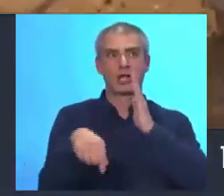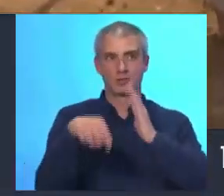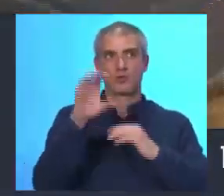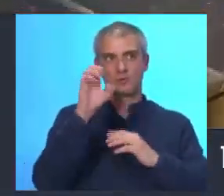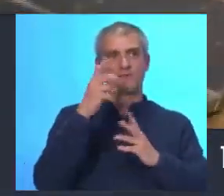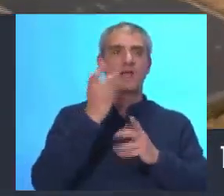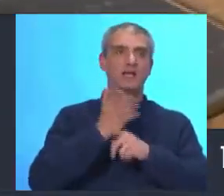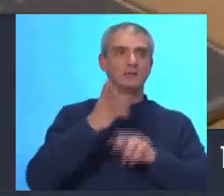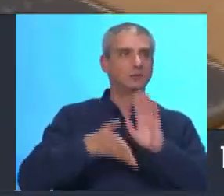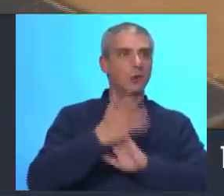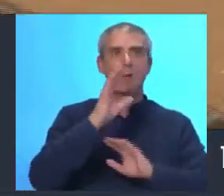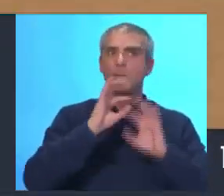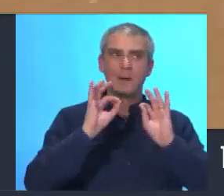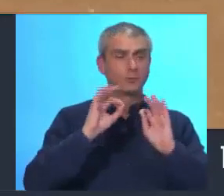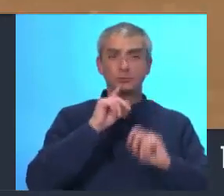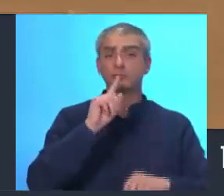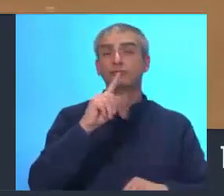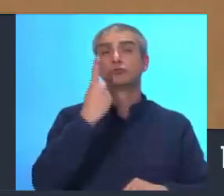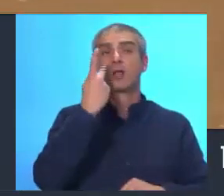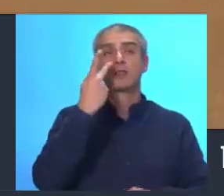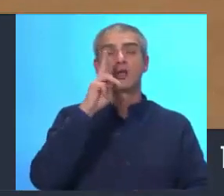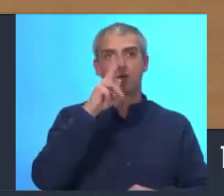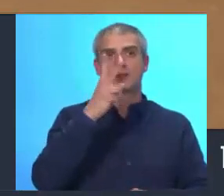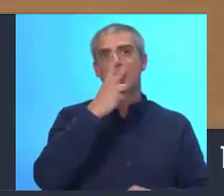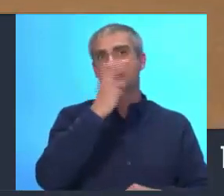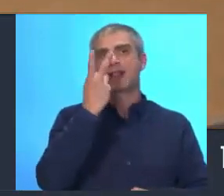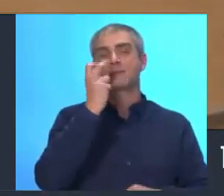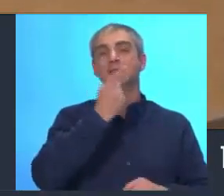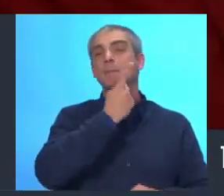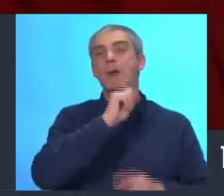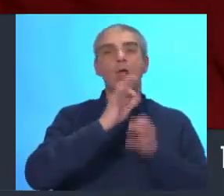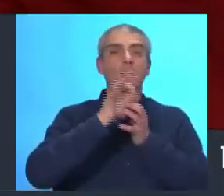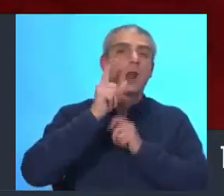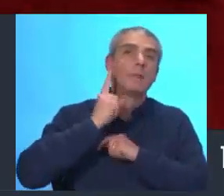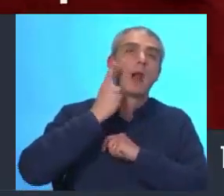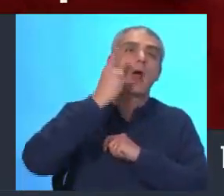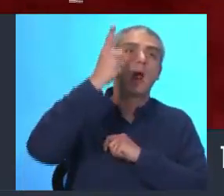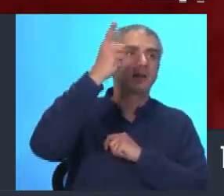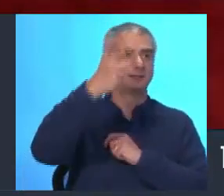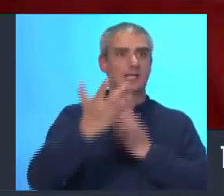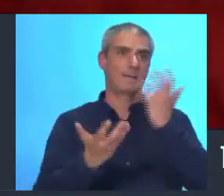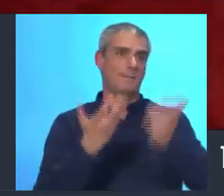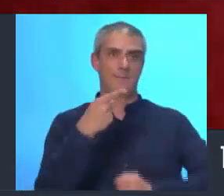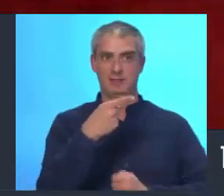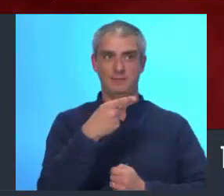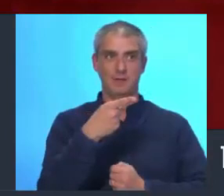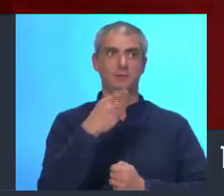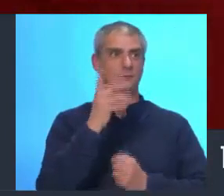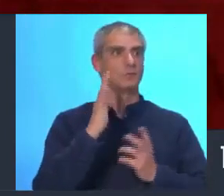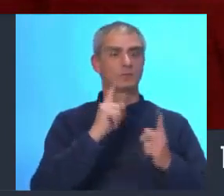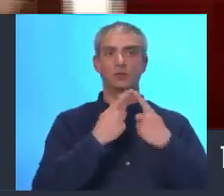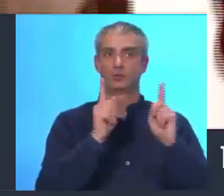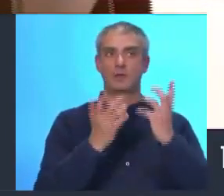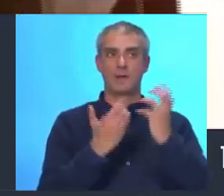ויצאו למסע שבמציאות אורך שנה ויותר, 220 מיליון קילומטרים. זה המטבח, הוא מאוד מאוד שונה מהמטבח